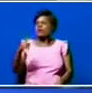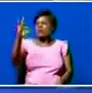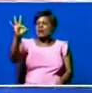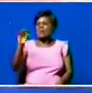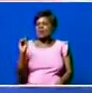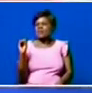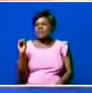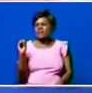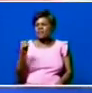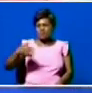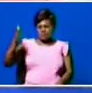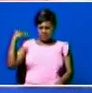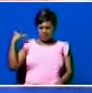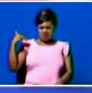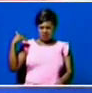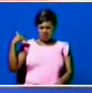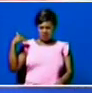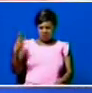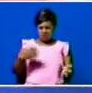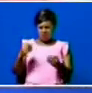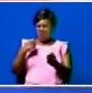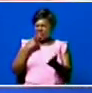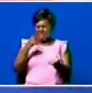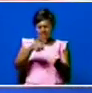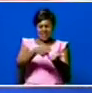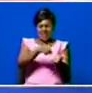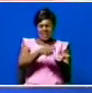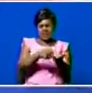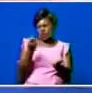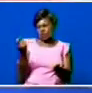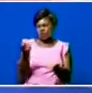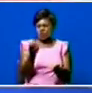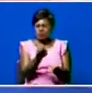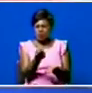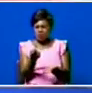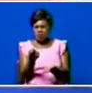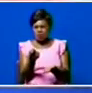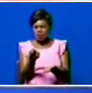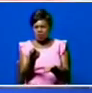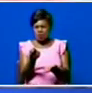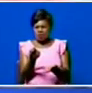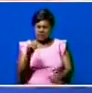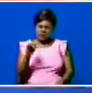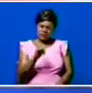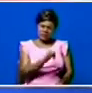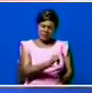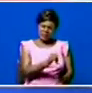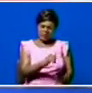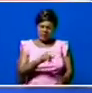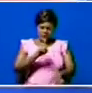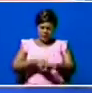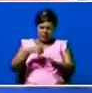130. Hapo mbeleni tulikuwa tunapeleka mchele kwa visagio vidogo yenye tulikuwa tunakaa hapo, na hata tuseme